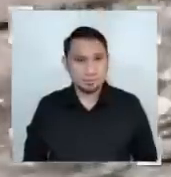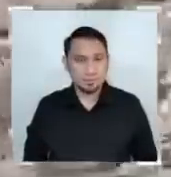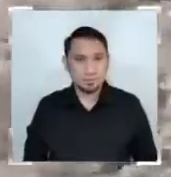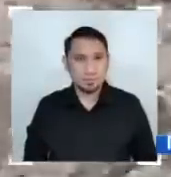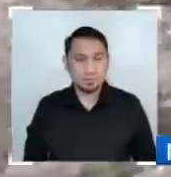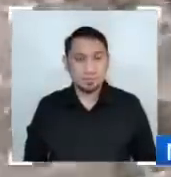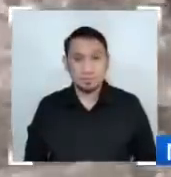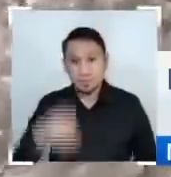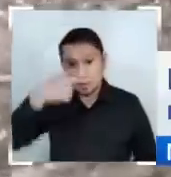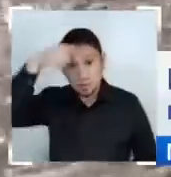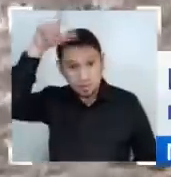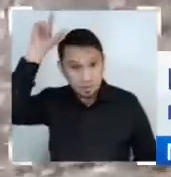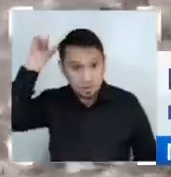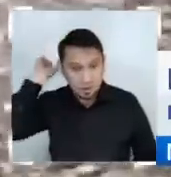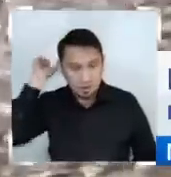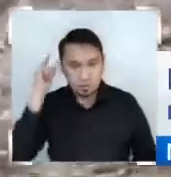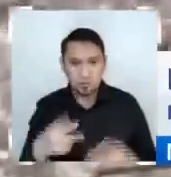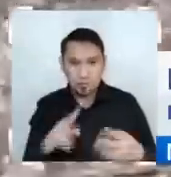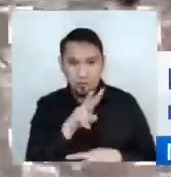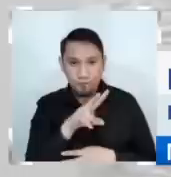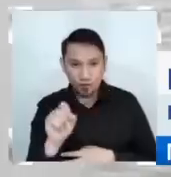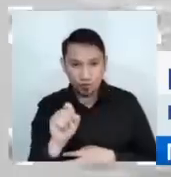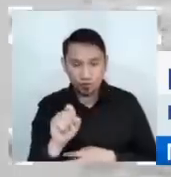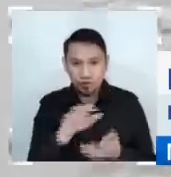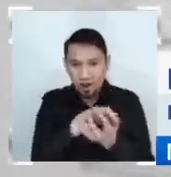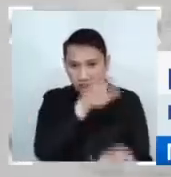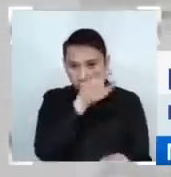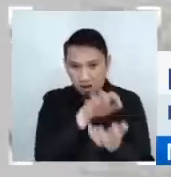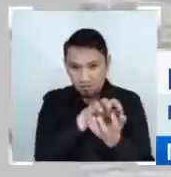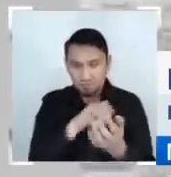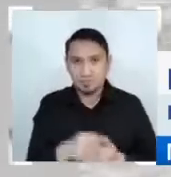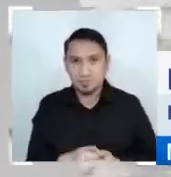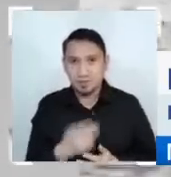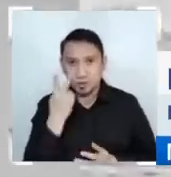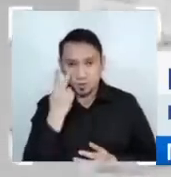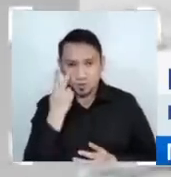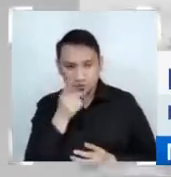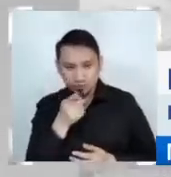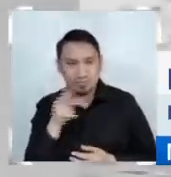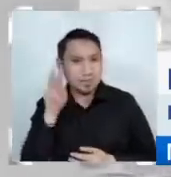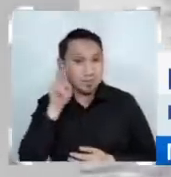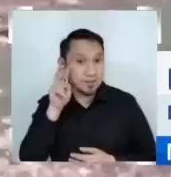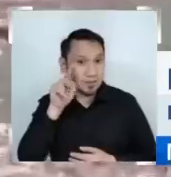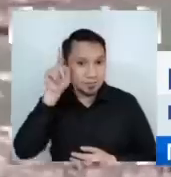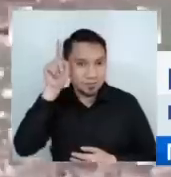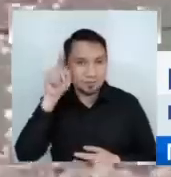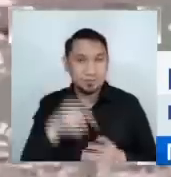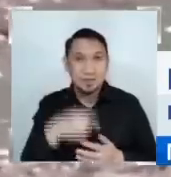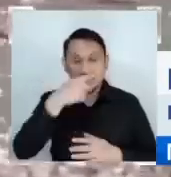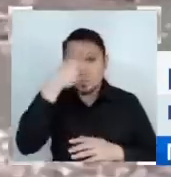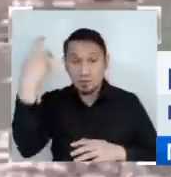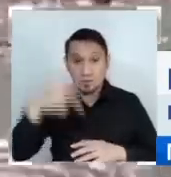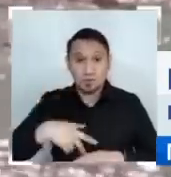Leon versus Buaya, sino ang mananaig? Baka pigilhin nga ang tagpong iyan sa Kenya, stranded po ang leon sa ibabaw ng